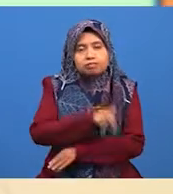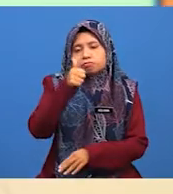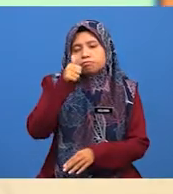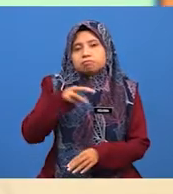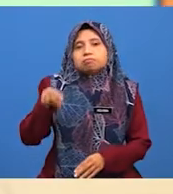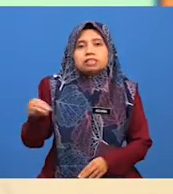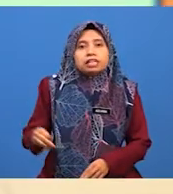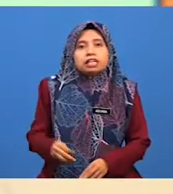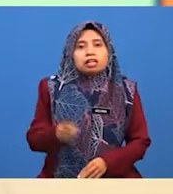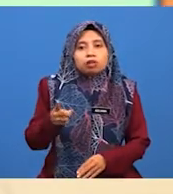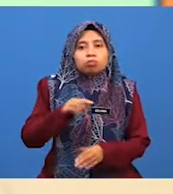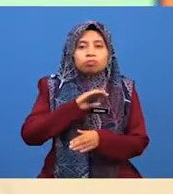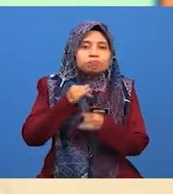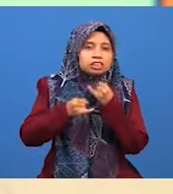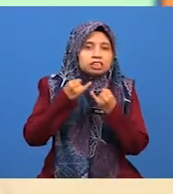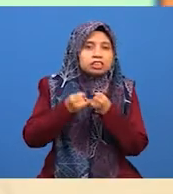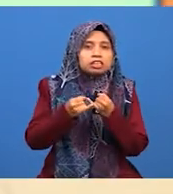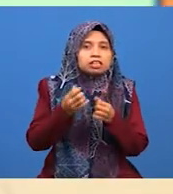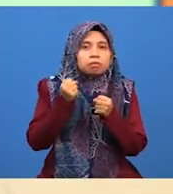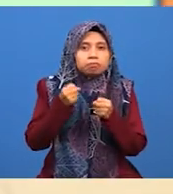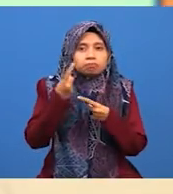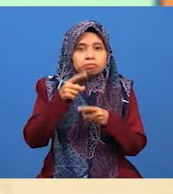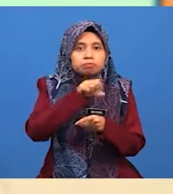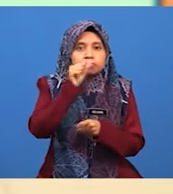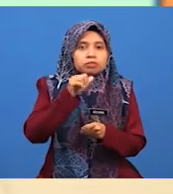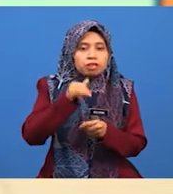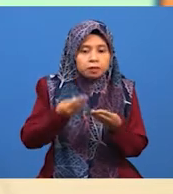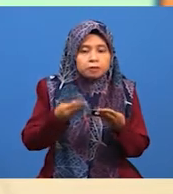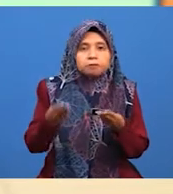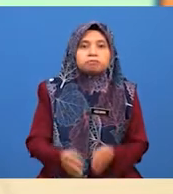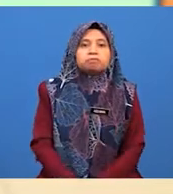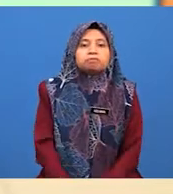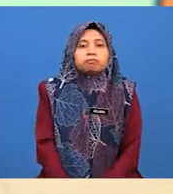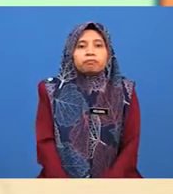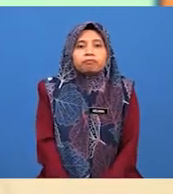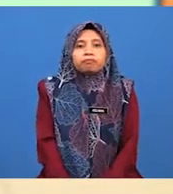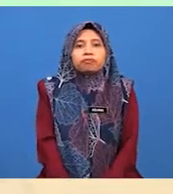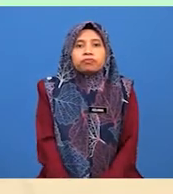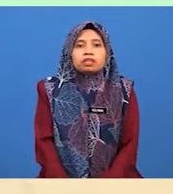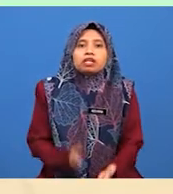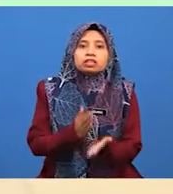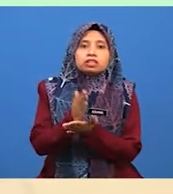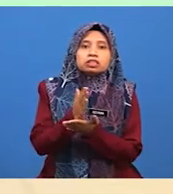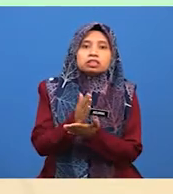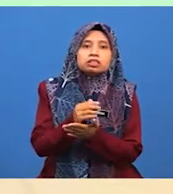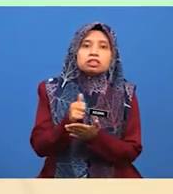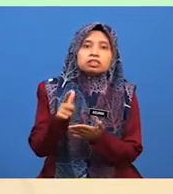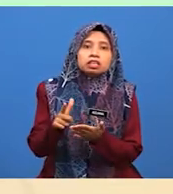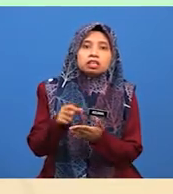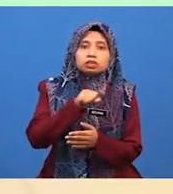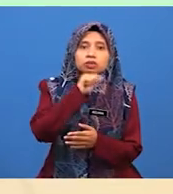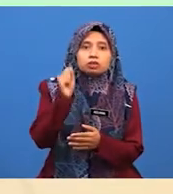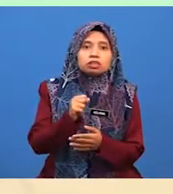Bagus murid-murid, kamu berjaya menjawab soalan yang diberikan. Seterusnya